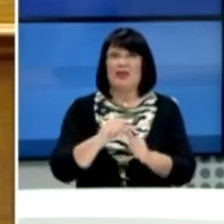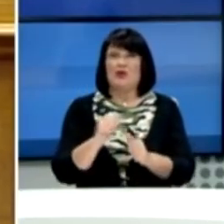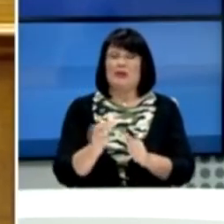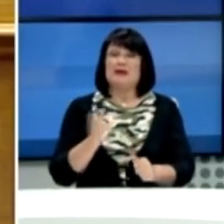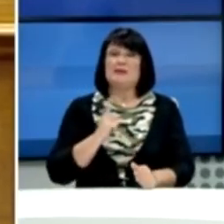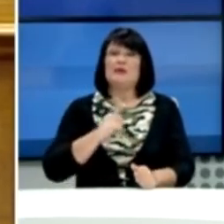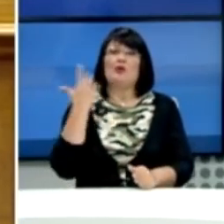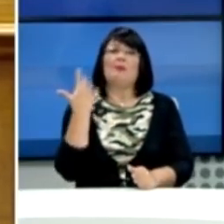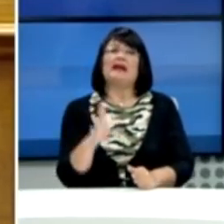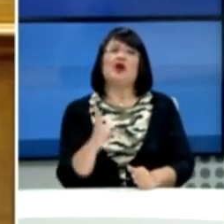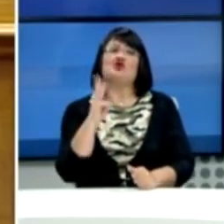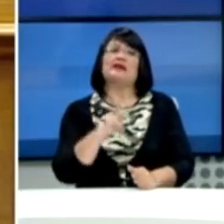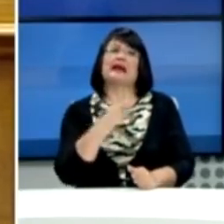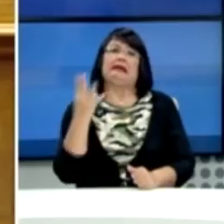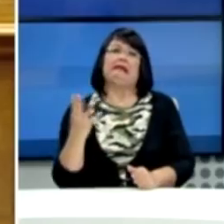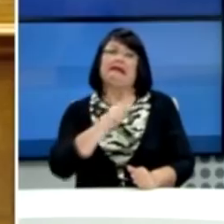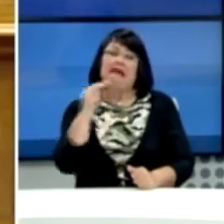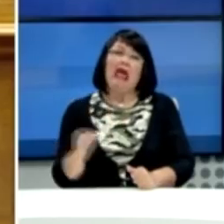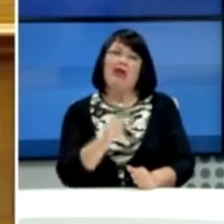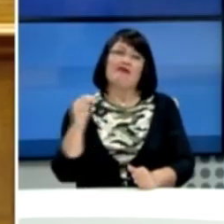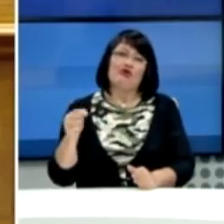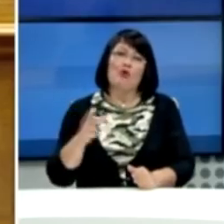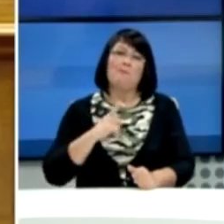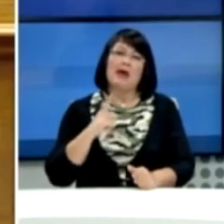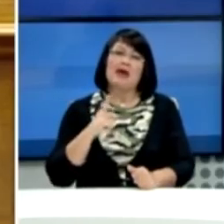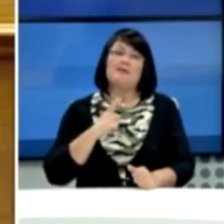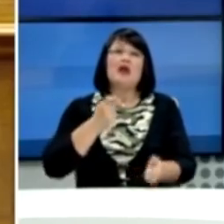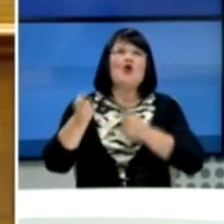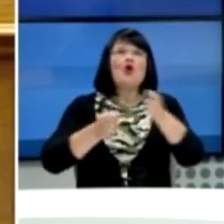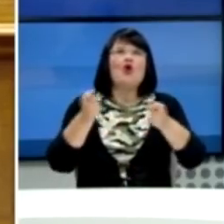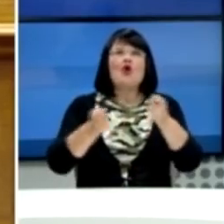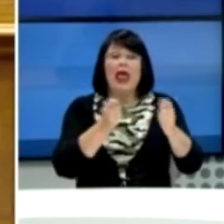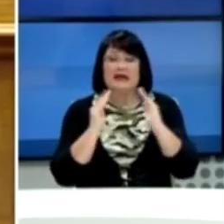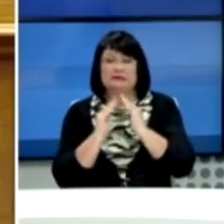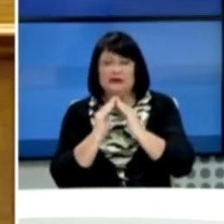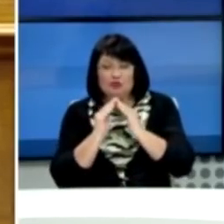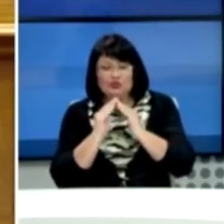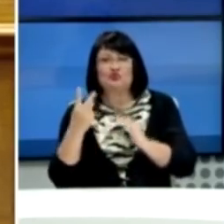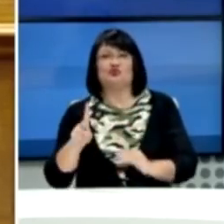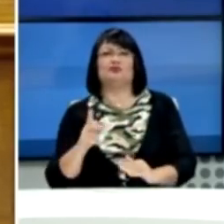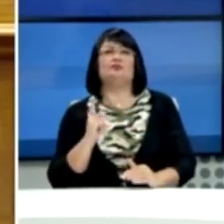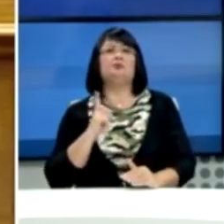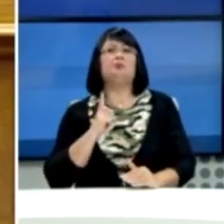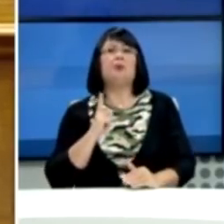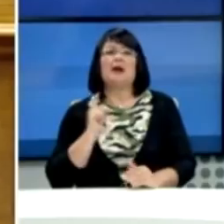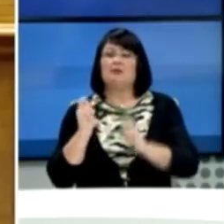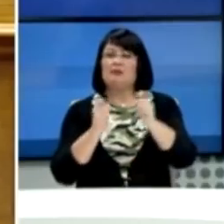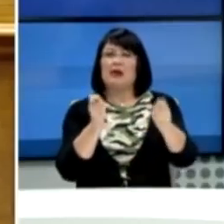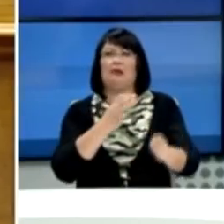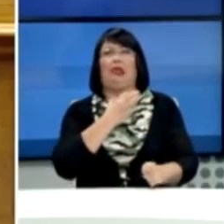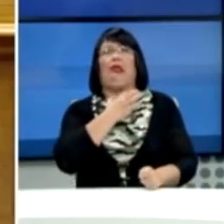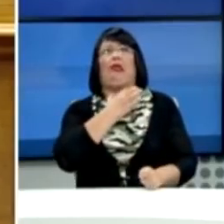να πάρουν 534 ευρώ και να πληρώσουν τα χρέη των νοικοκυριών τους, τα οποία βέβαια